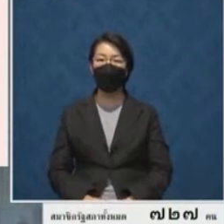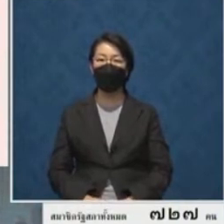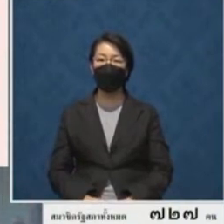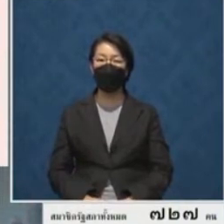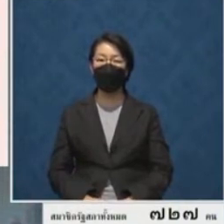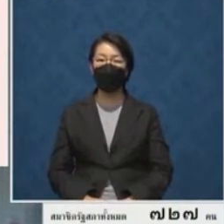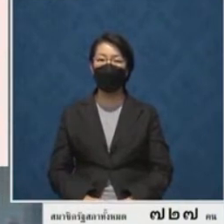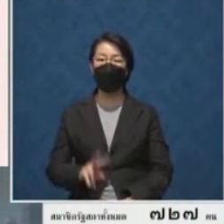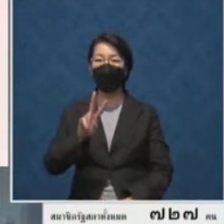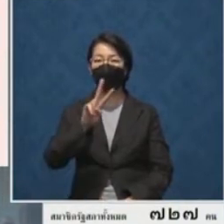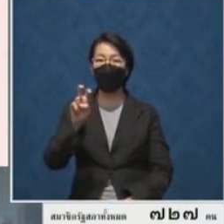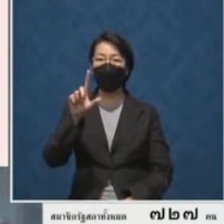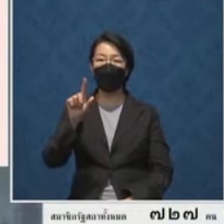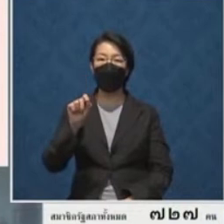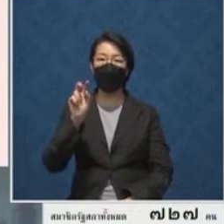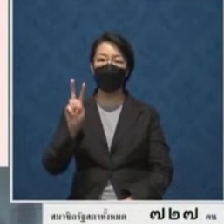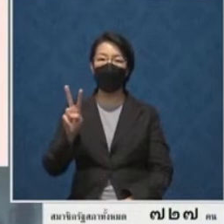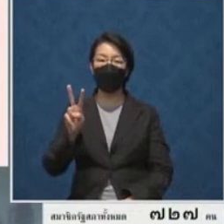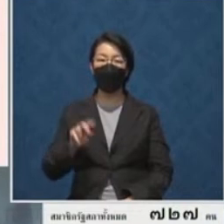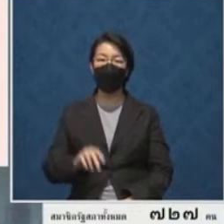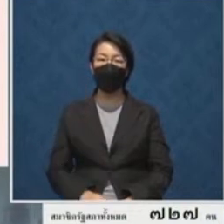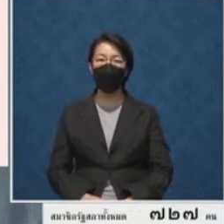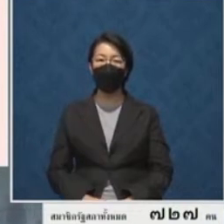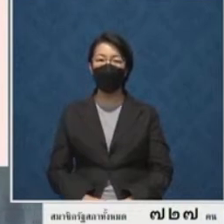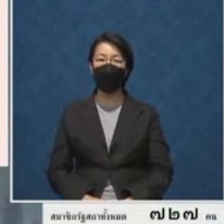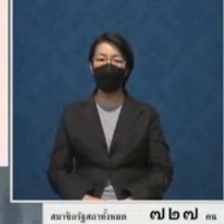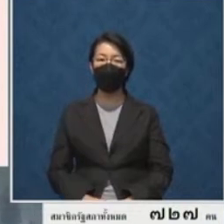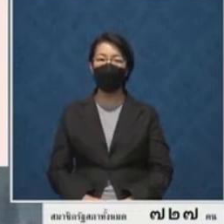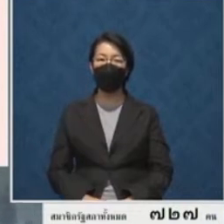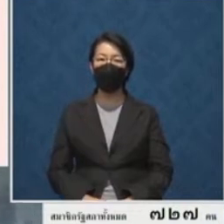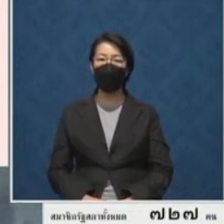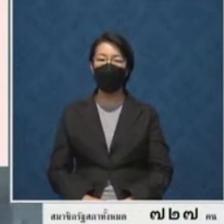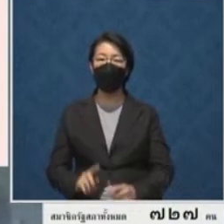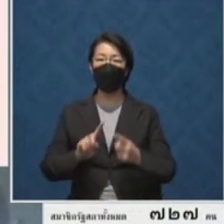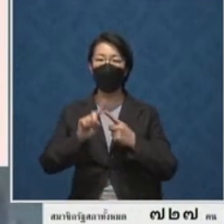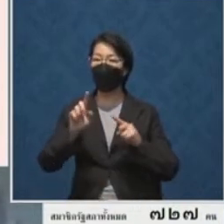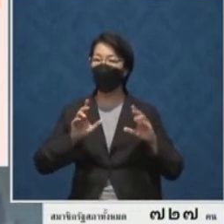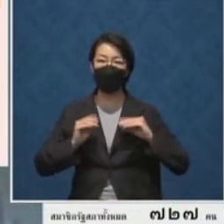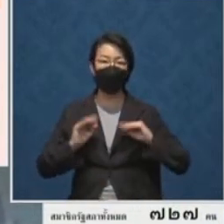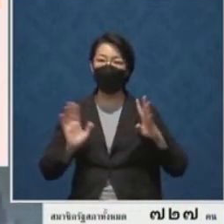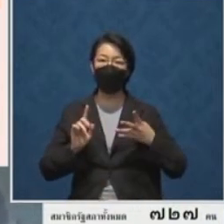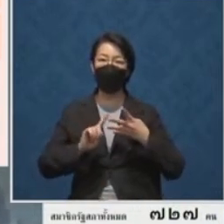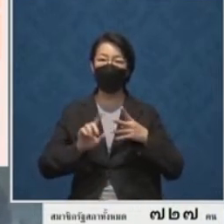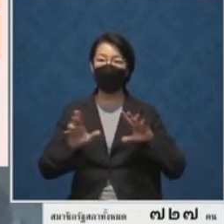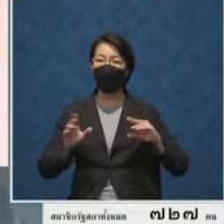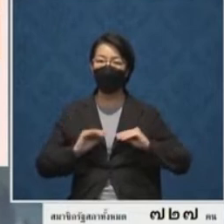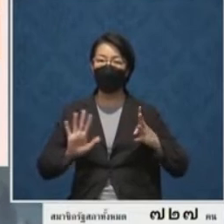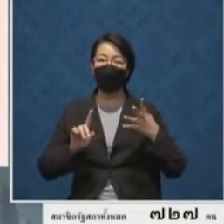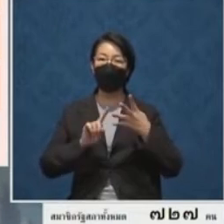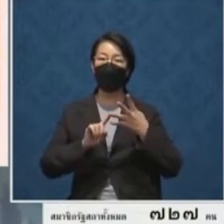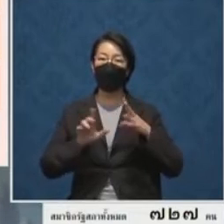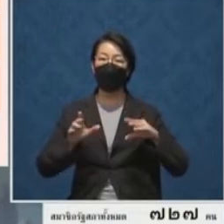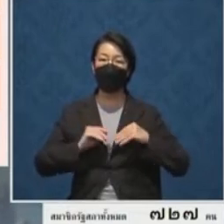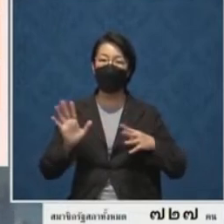222นายธรรมวิทย์โพธิพิพิธ 1ไม่รับหลักการ2ไม่รับหลักการ3ไม่รับหลักการ4ไม่รับหลักการครับ